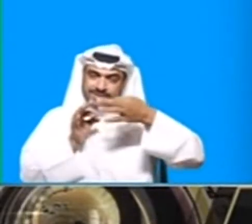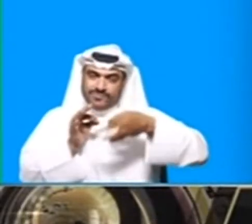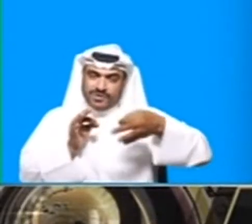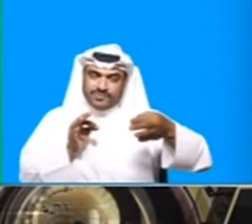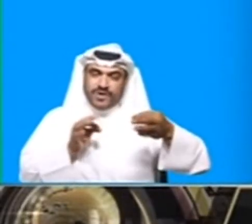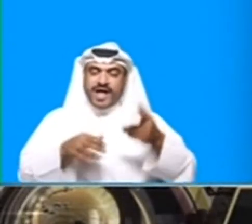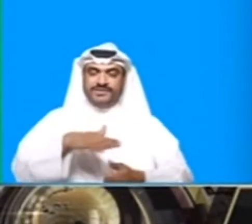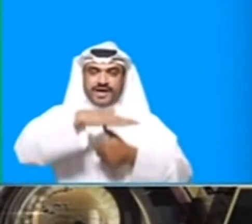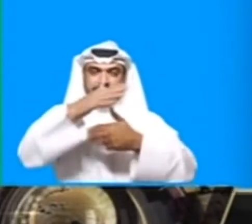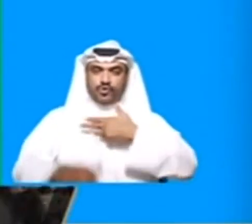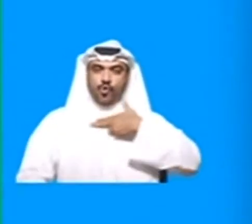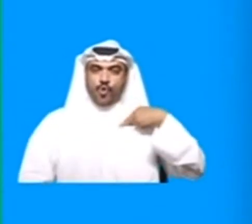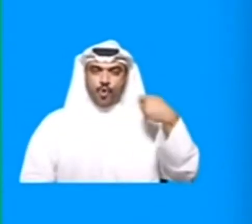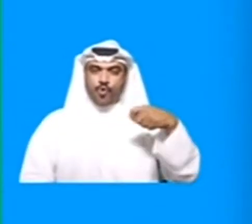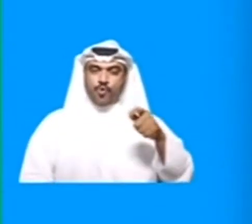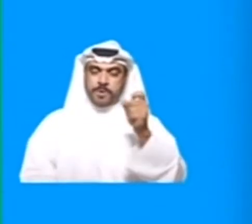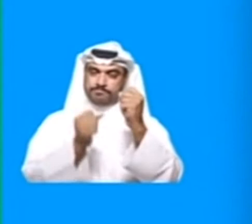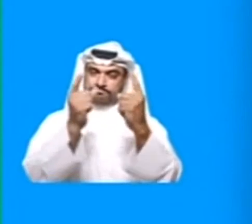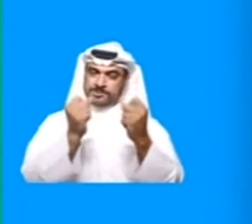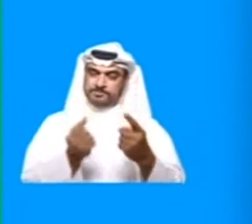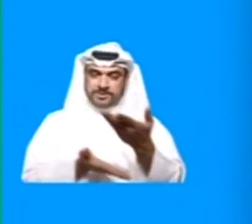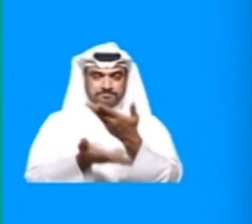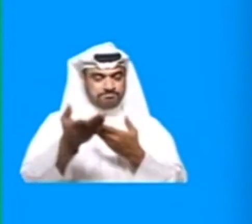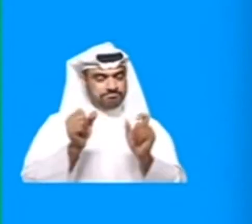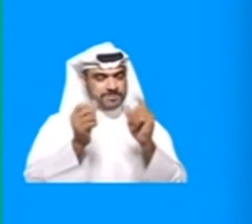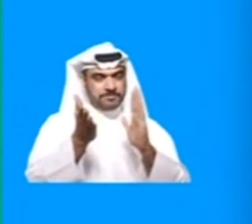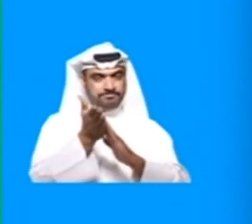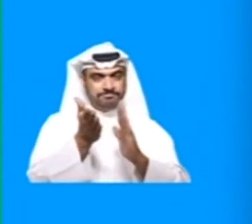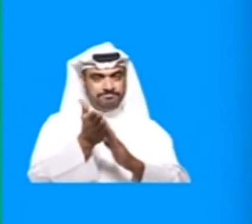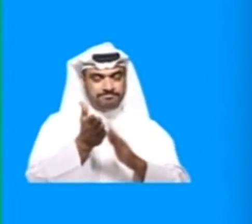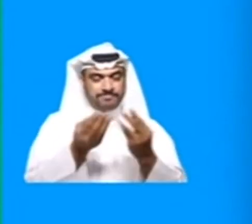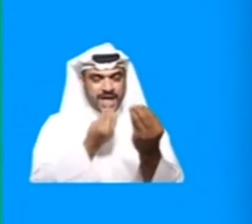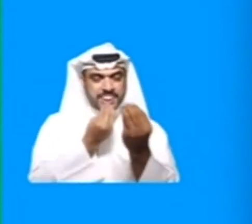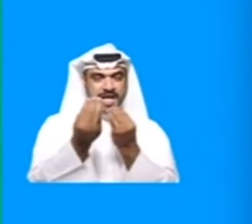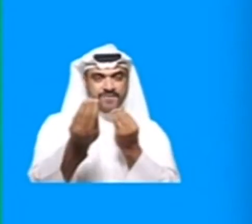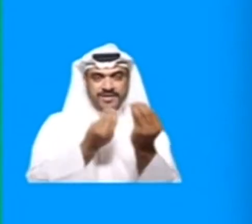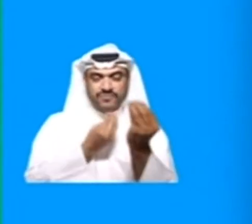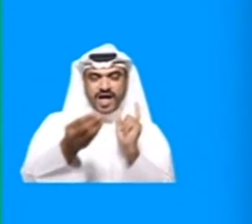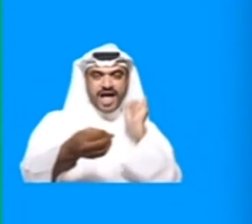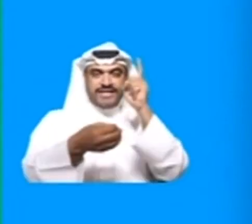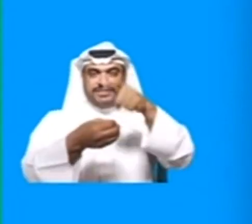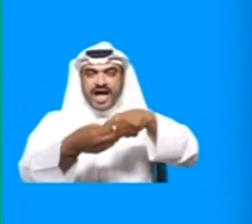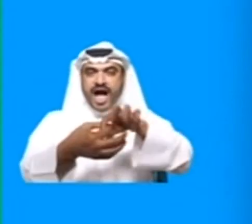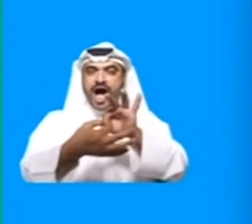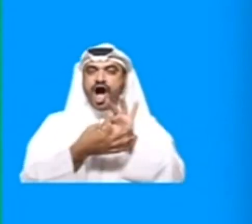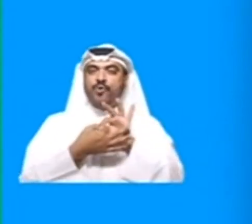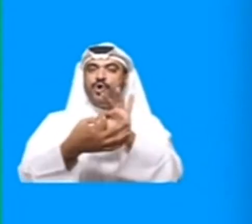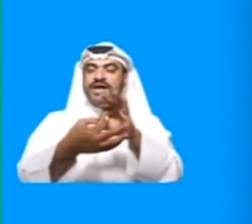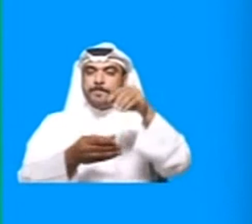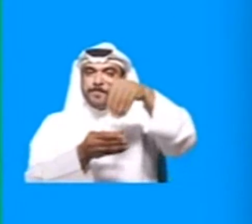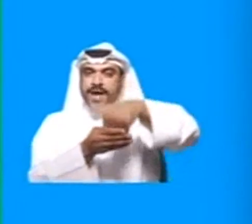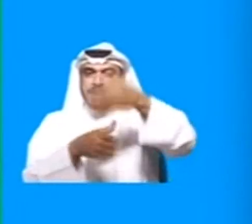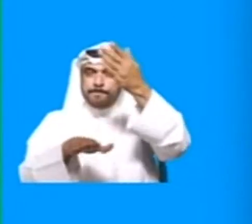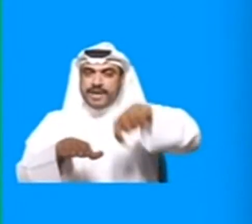إلى السمو رئيس مجلس الوزراء حفظه الله، والتي أشاد من خلالها سموه حفظه الله ورعاه بالممارسة المهنية